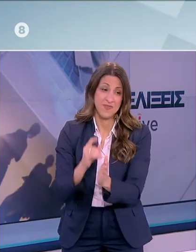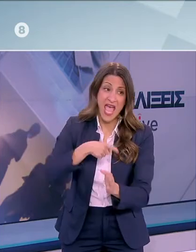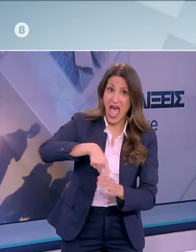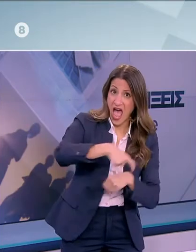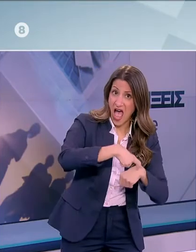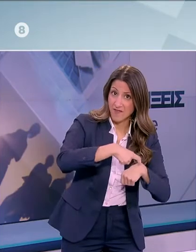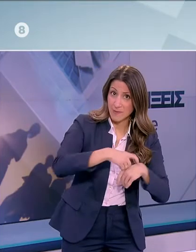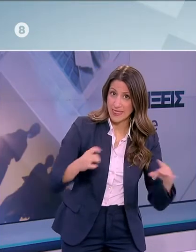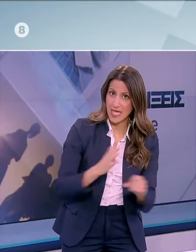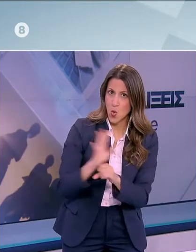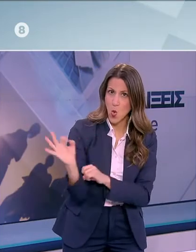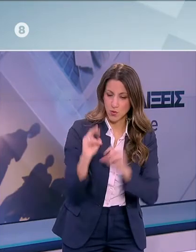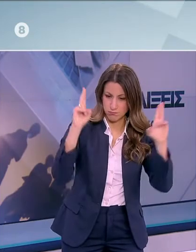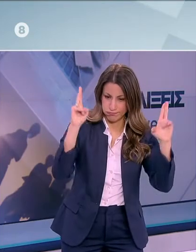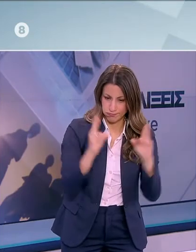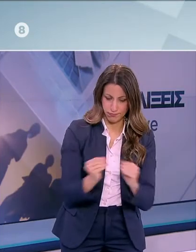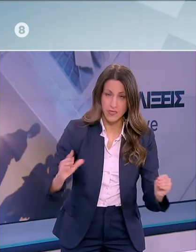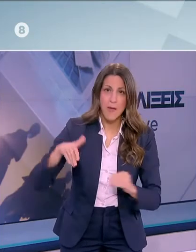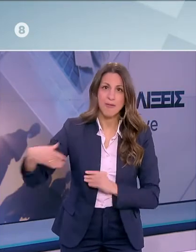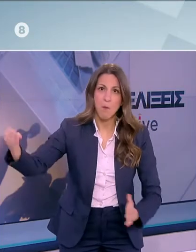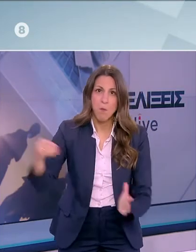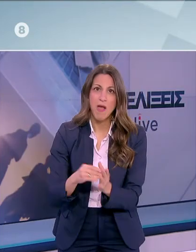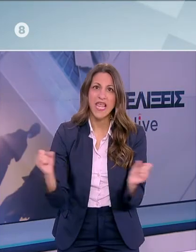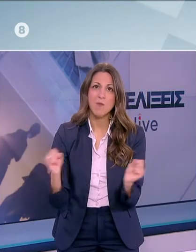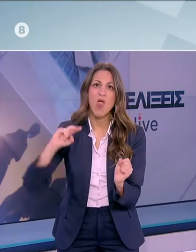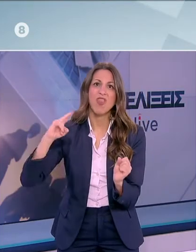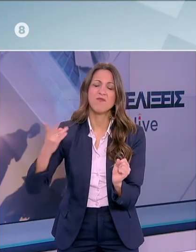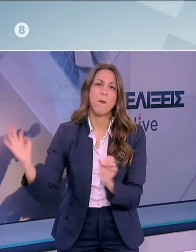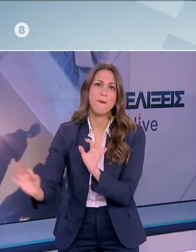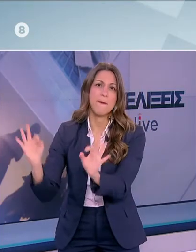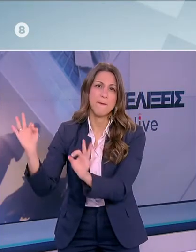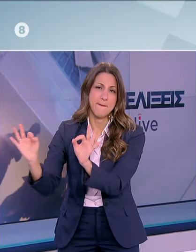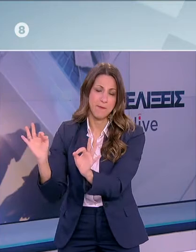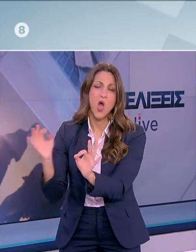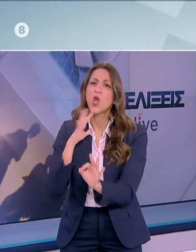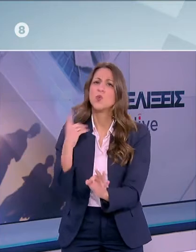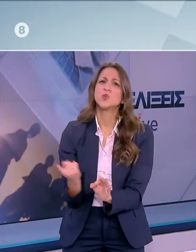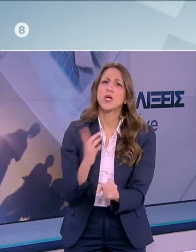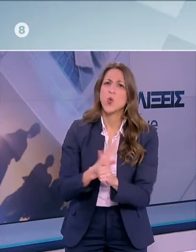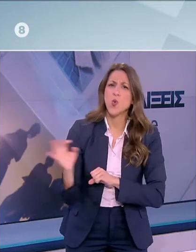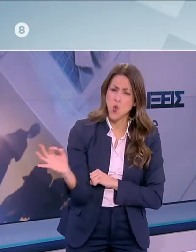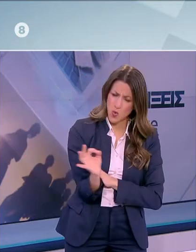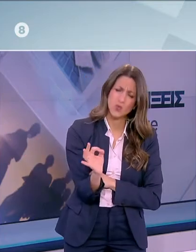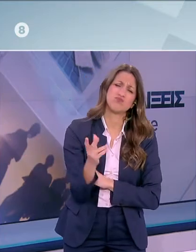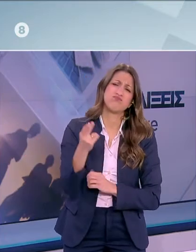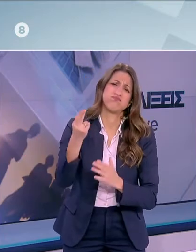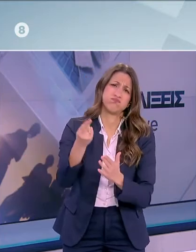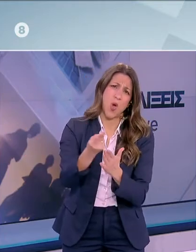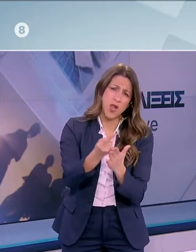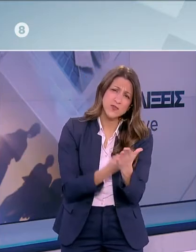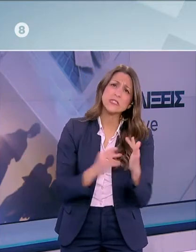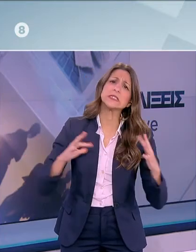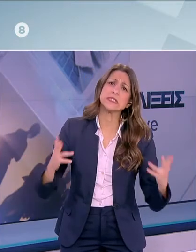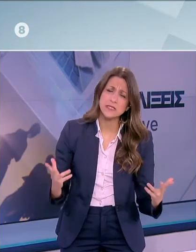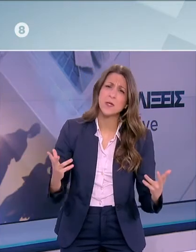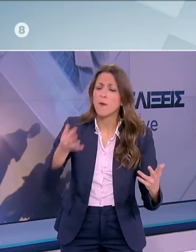νιώσει περισσότερες χώρες. Αυτό είναι γνωστό και για άλλους κοροναϊούς και ισχύει. Οι κορονοϊοί αποτελούν κύρια αιτία ενός